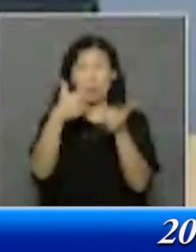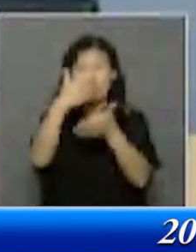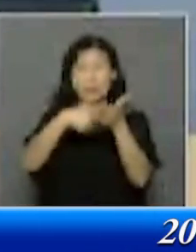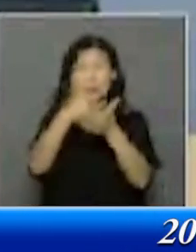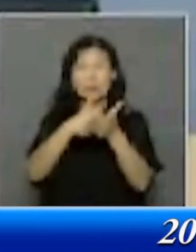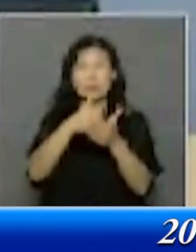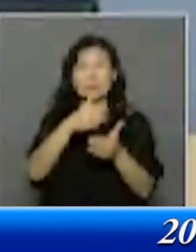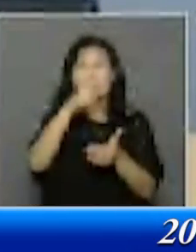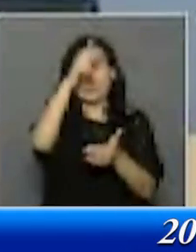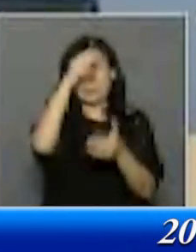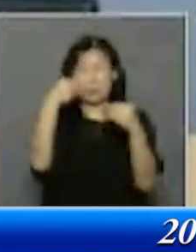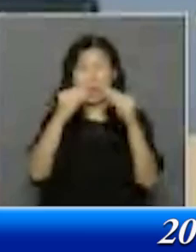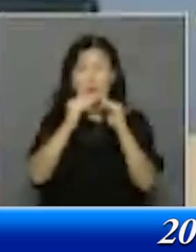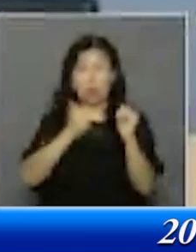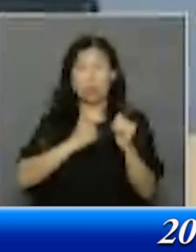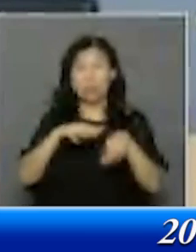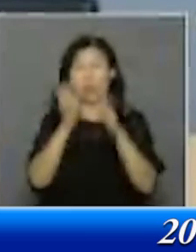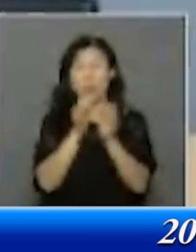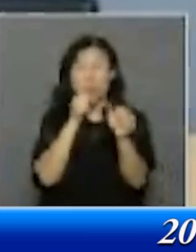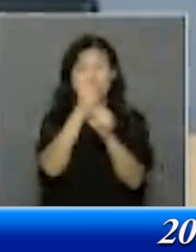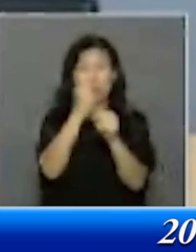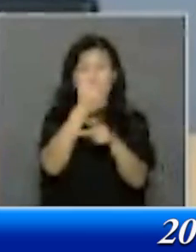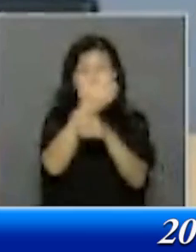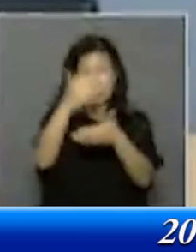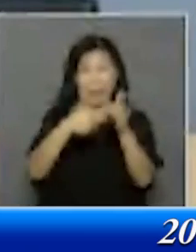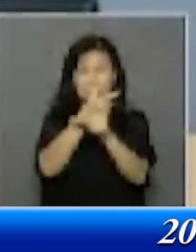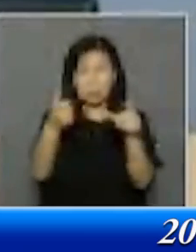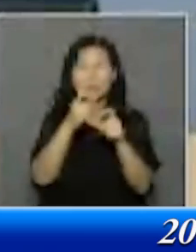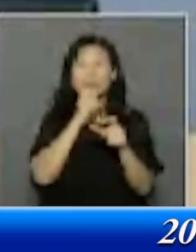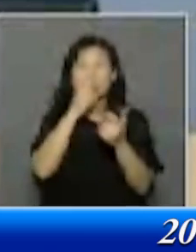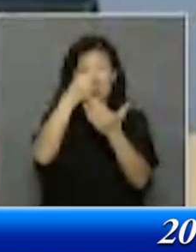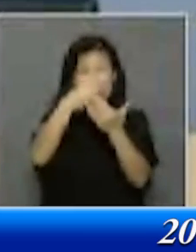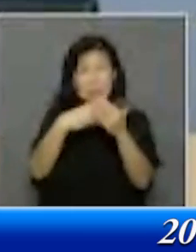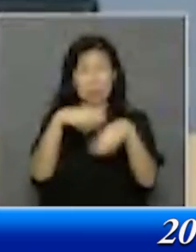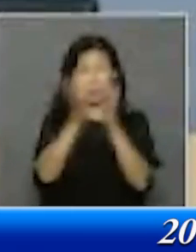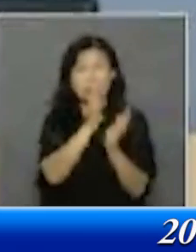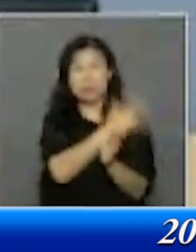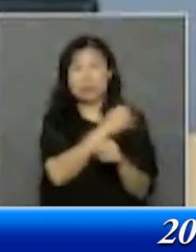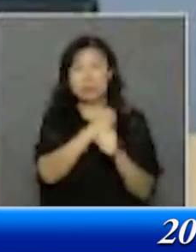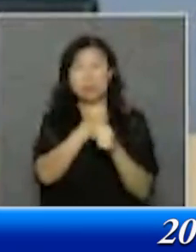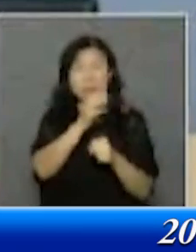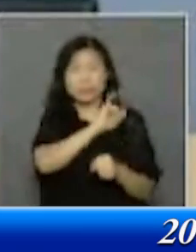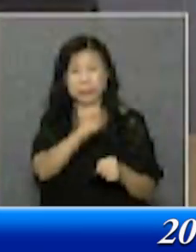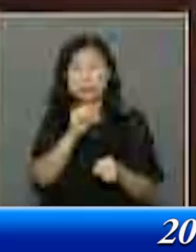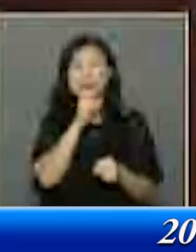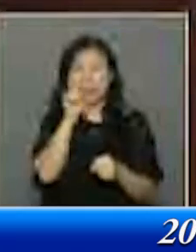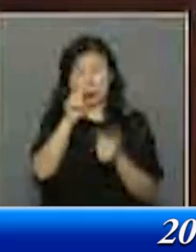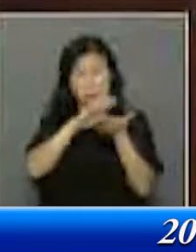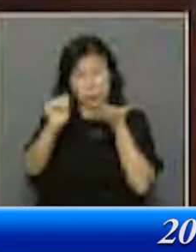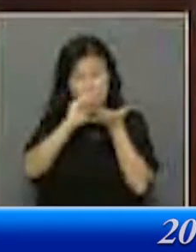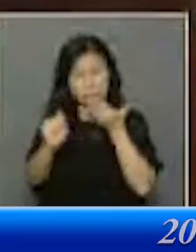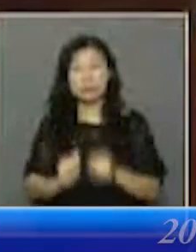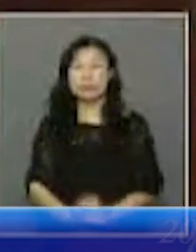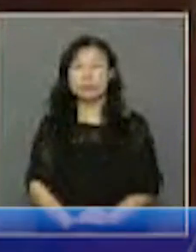长人工，咁我话佢冇执行到个政策，咁点解唔啱咧？ 系唔啱？你睇清楚咧，嗰、